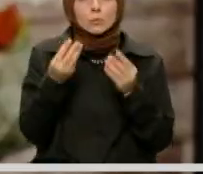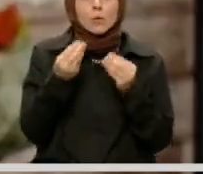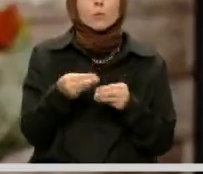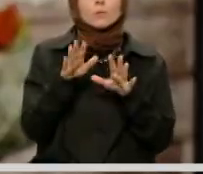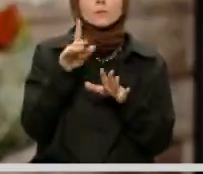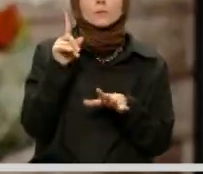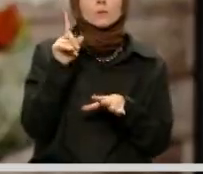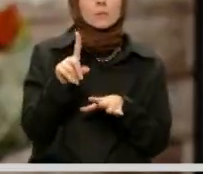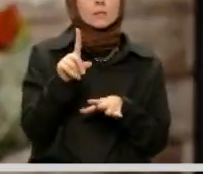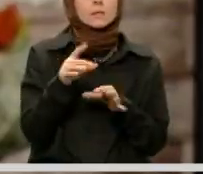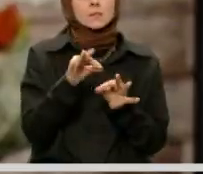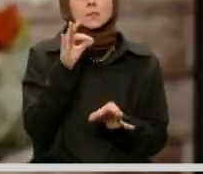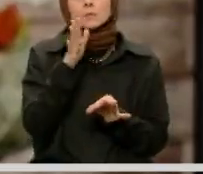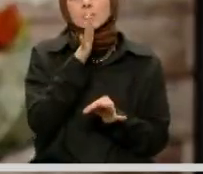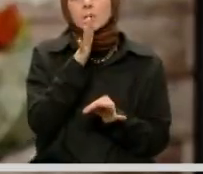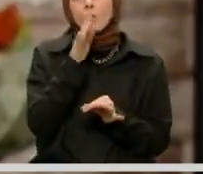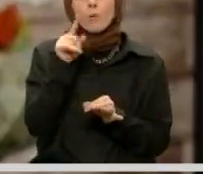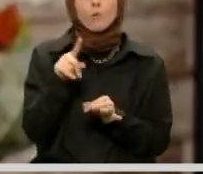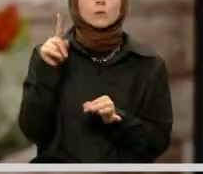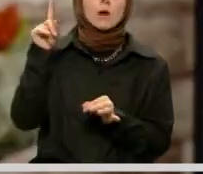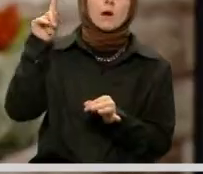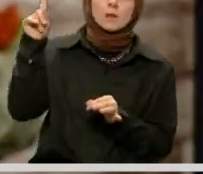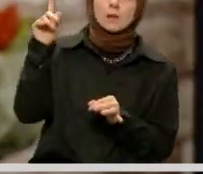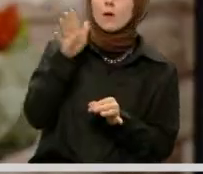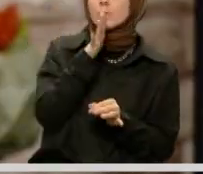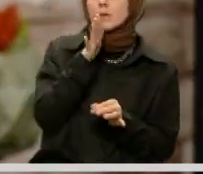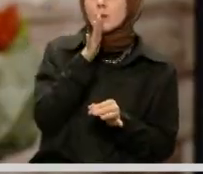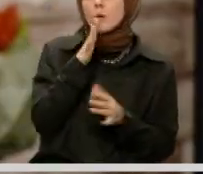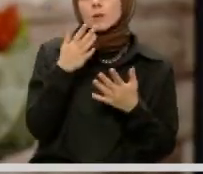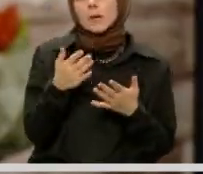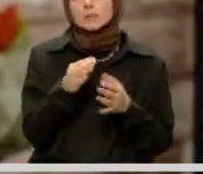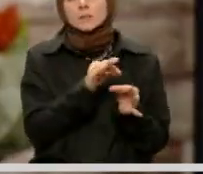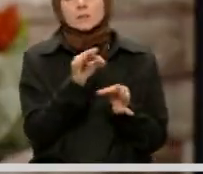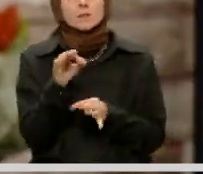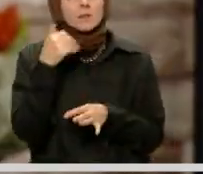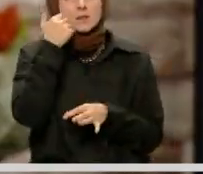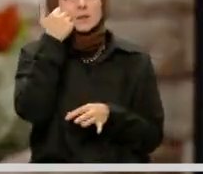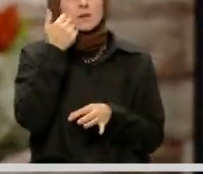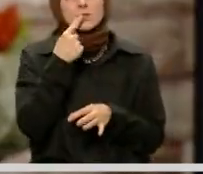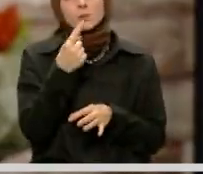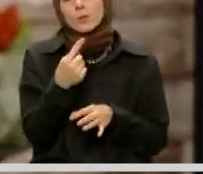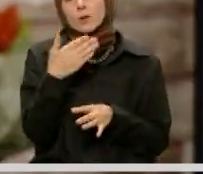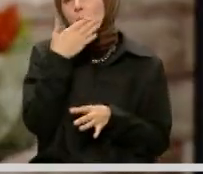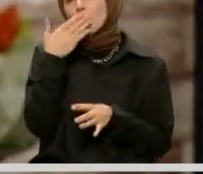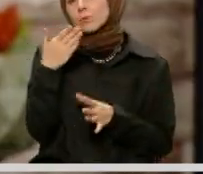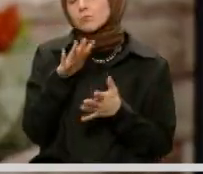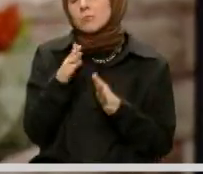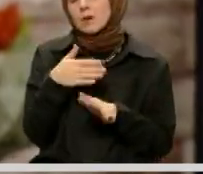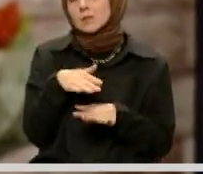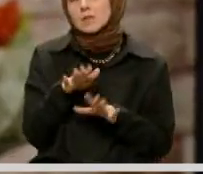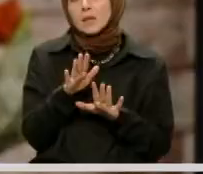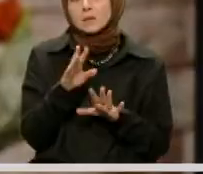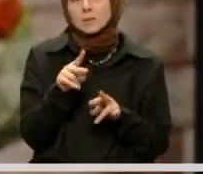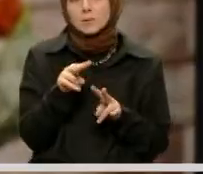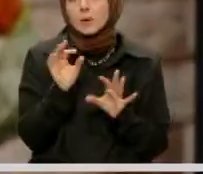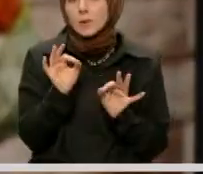da Allah. Allah'tan başka bilen yok. En fazla insanlara yalan söylerim. Orucum veya değilim şeklinde yalan söylerim. Böylesine